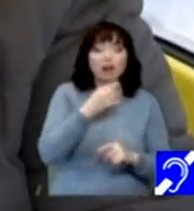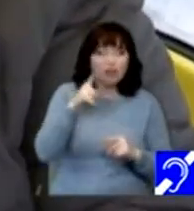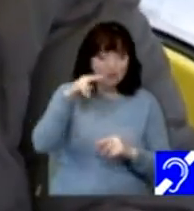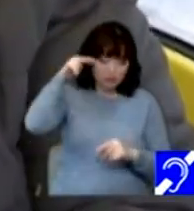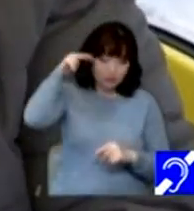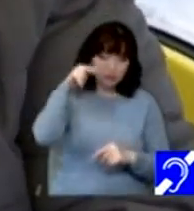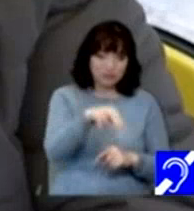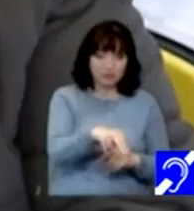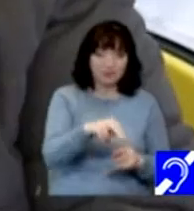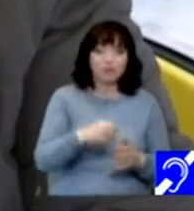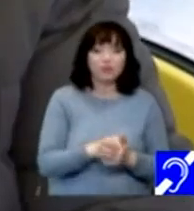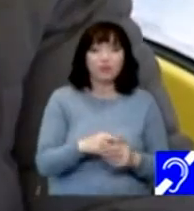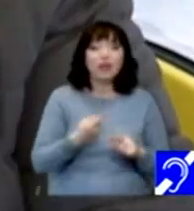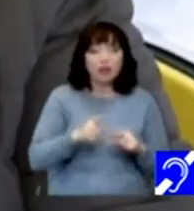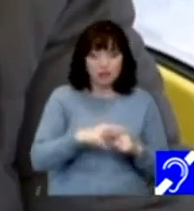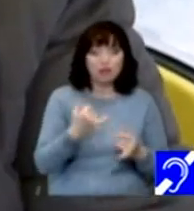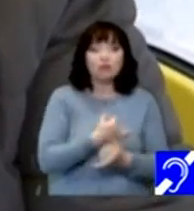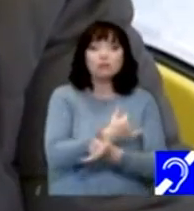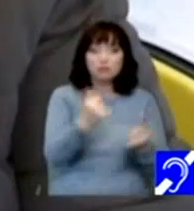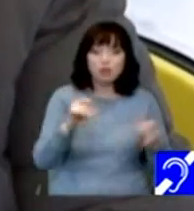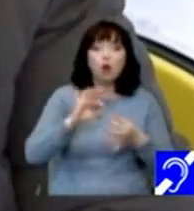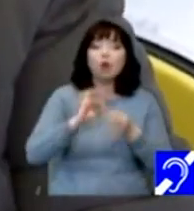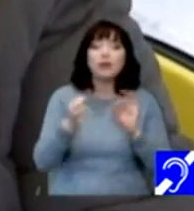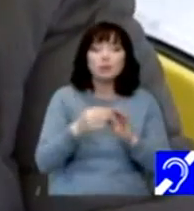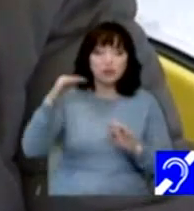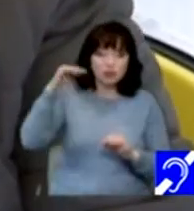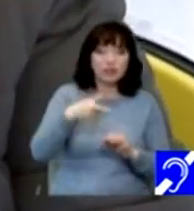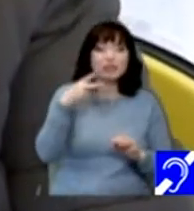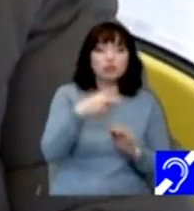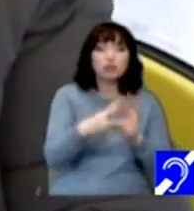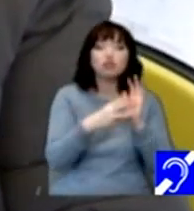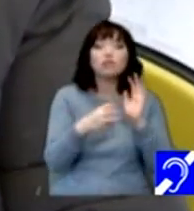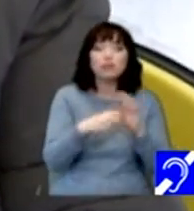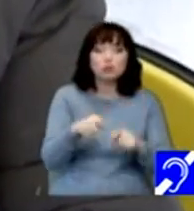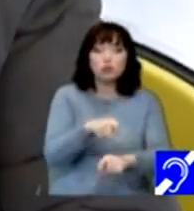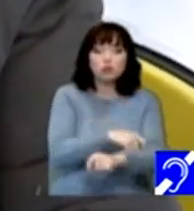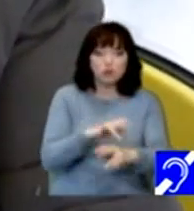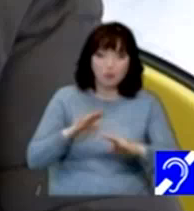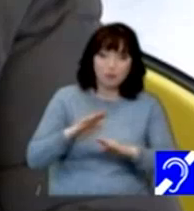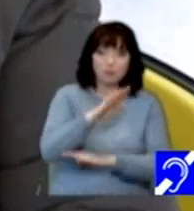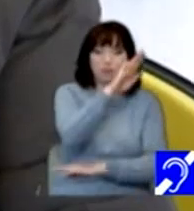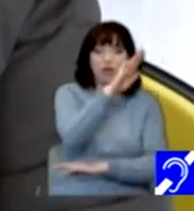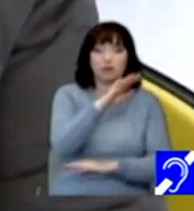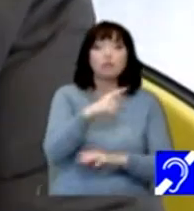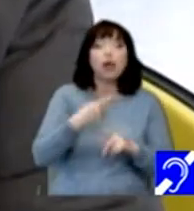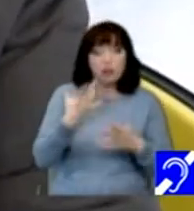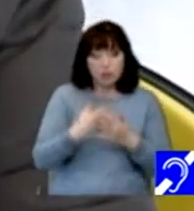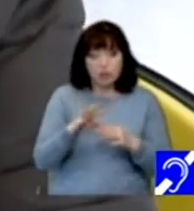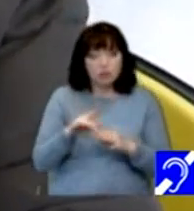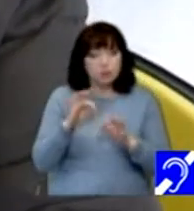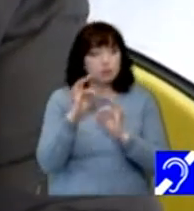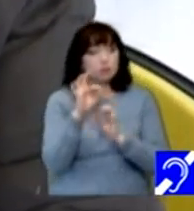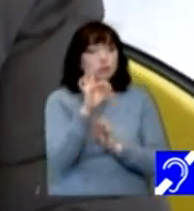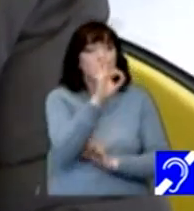din noua telegondolă, care deservește pârtia olimpică de 2800 de metri lungime. Un drum până sus durează 10 minute